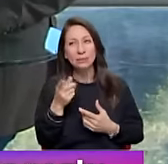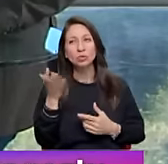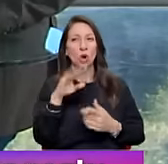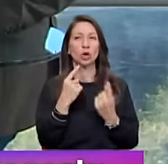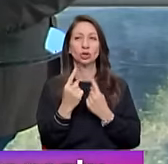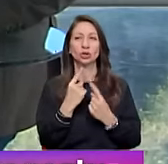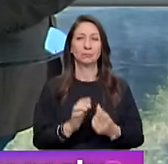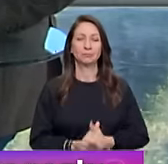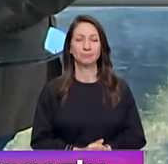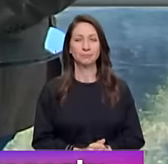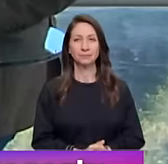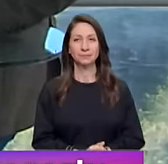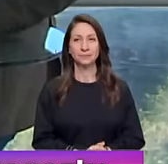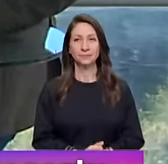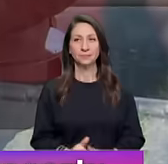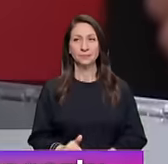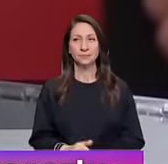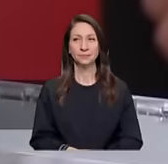da konuşalım.